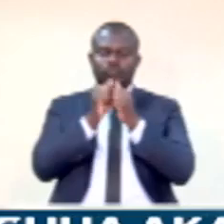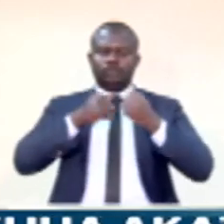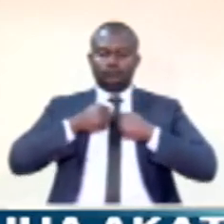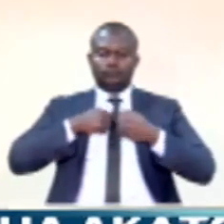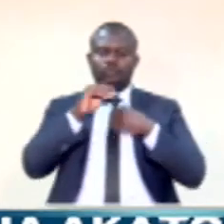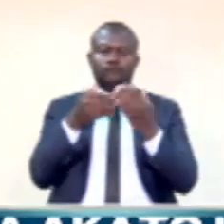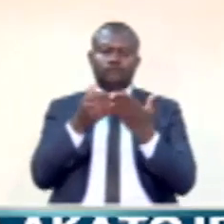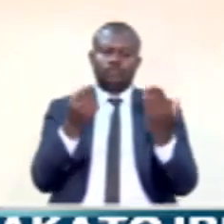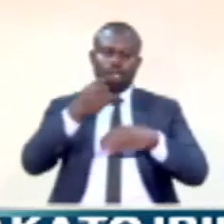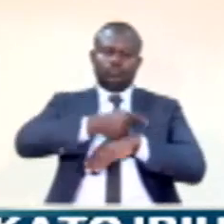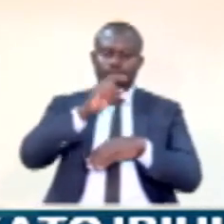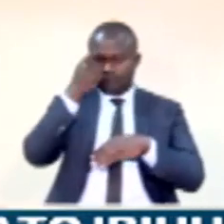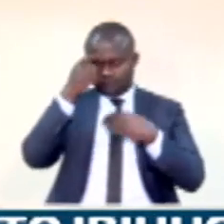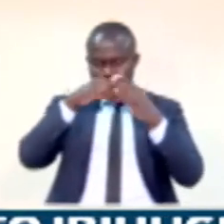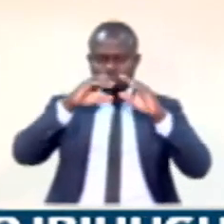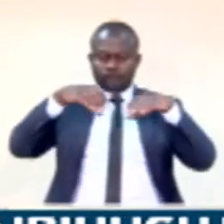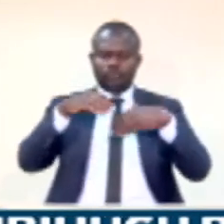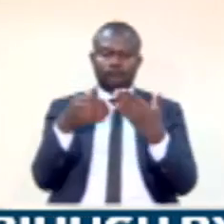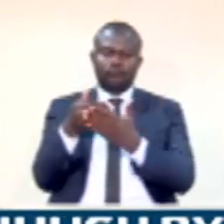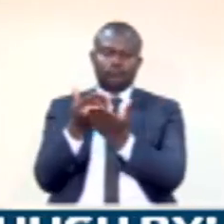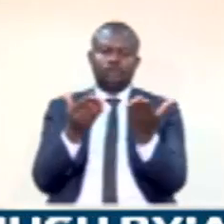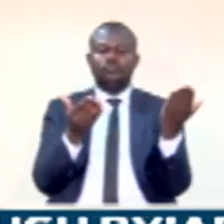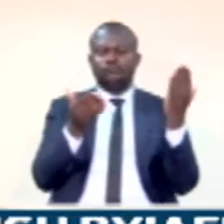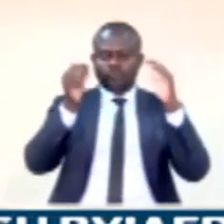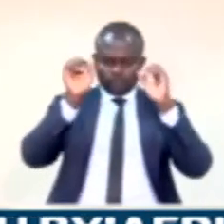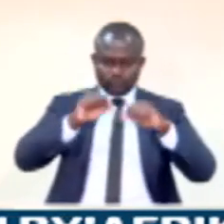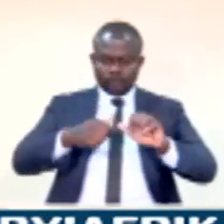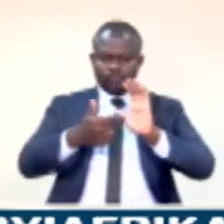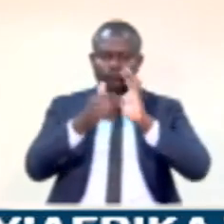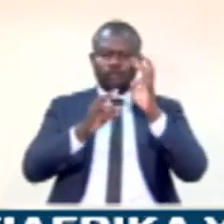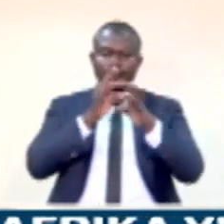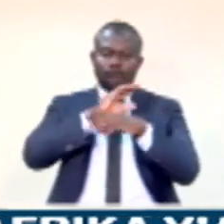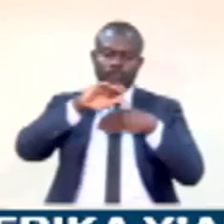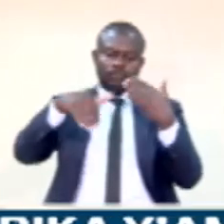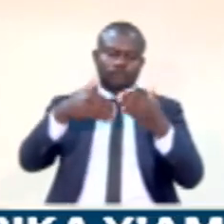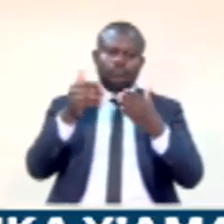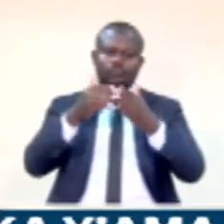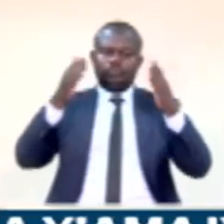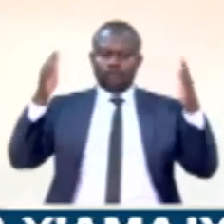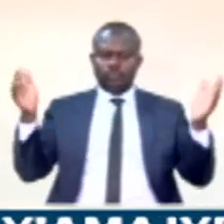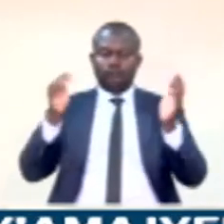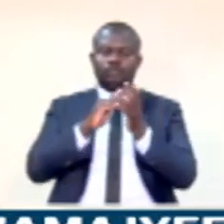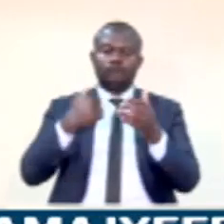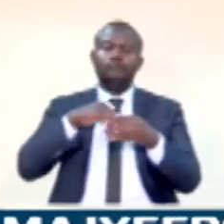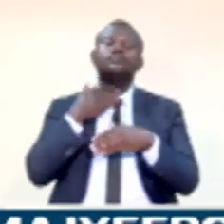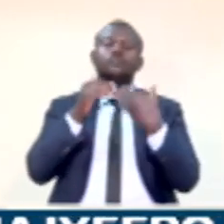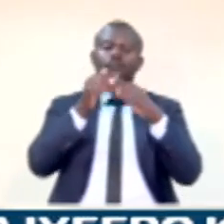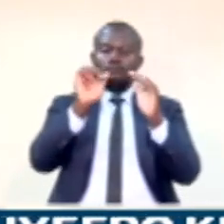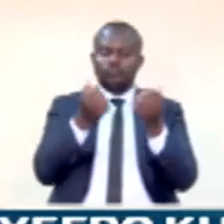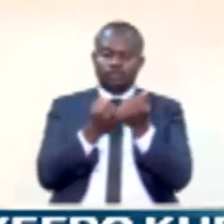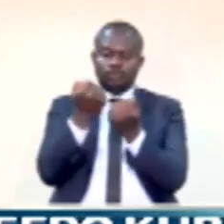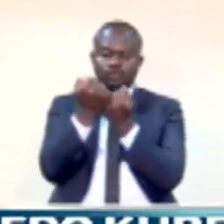Rwanda, uyu munsi Repubulika iharanira Demokarasi ya Congo yashoboye kwereka isi ko ifunguye kandi turifuza ko ubwo